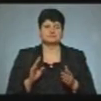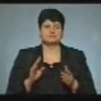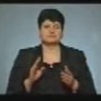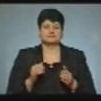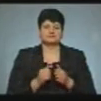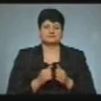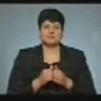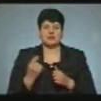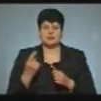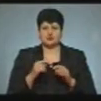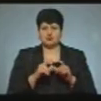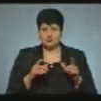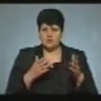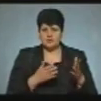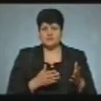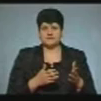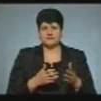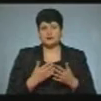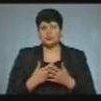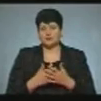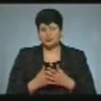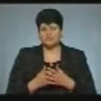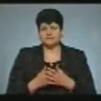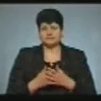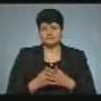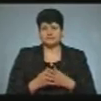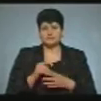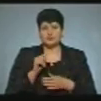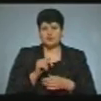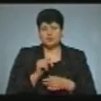біля першої школи. Тобто тут